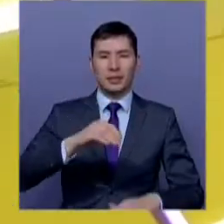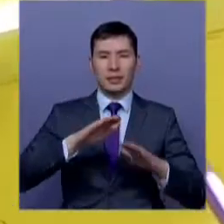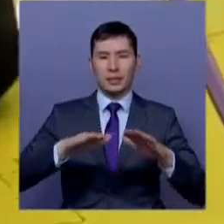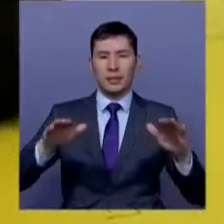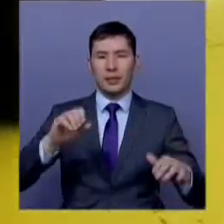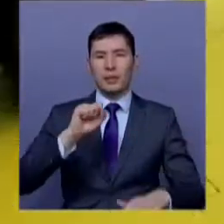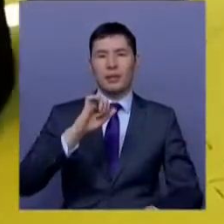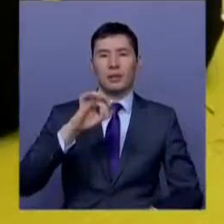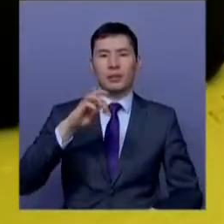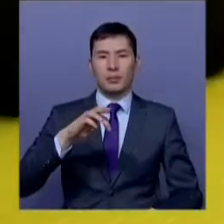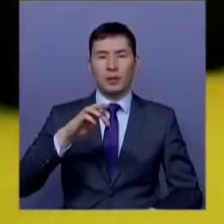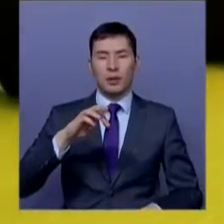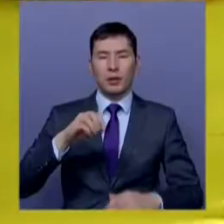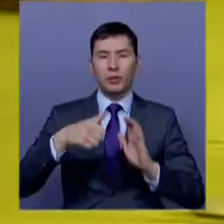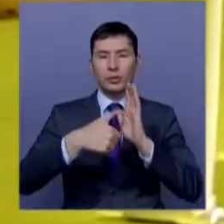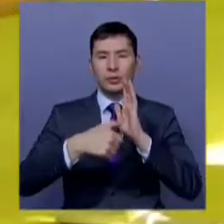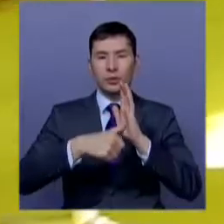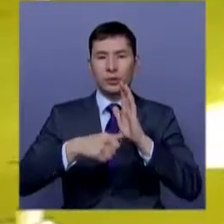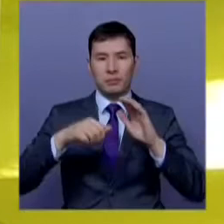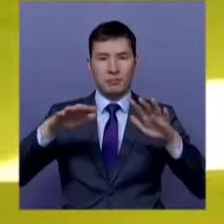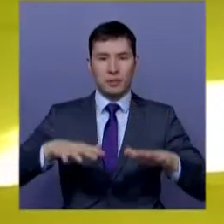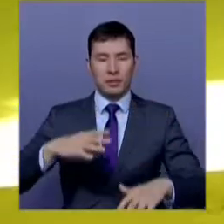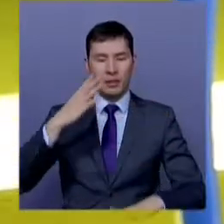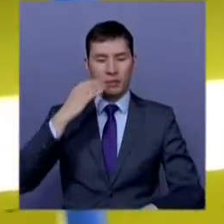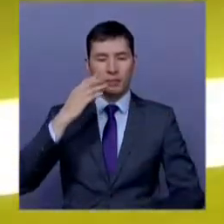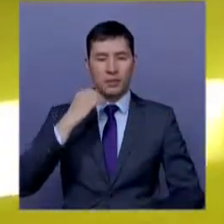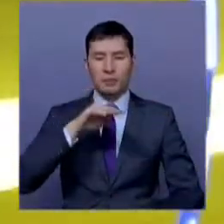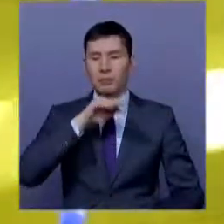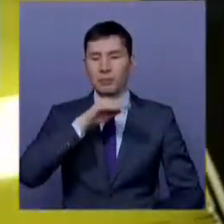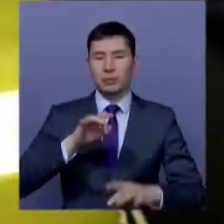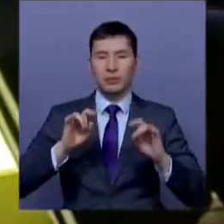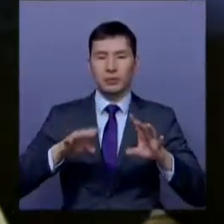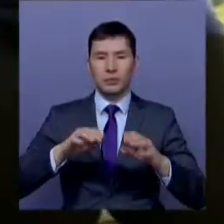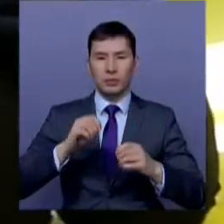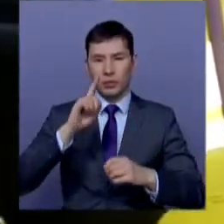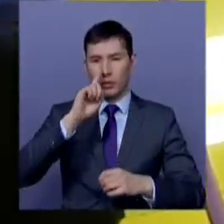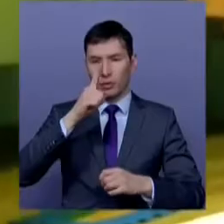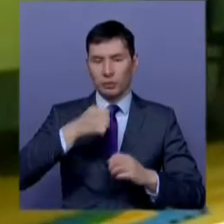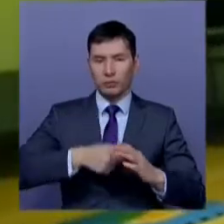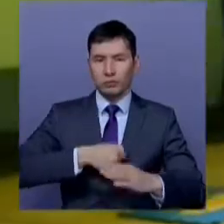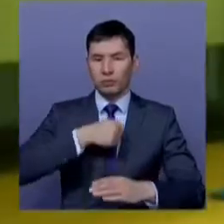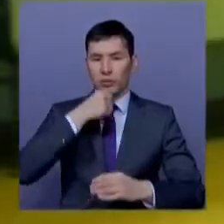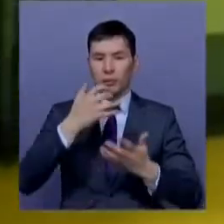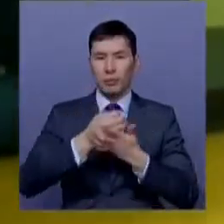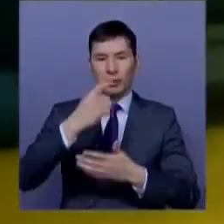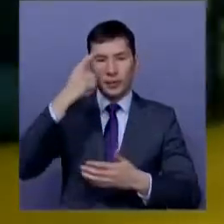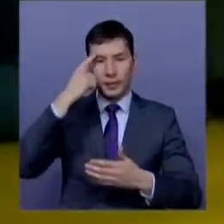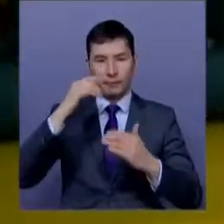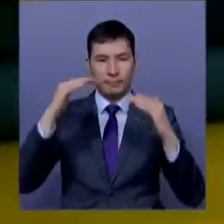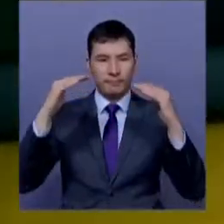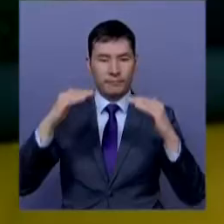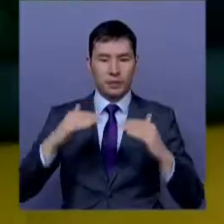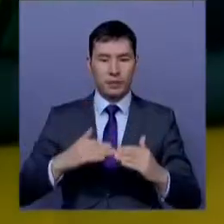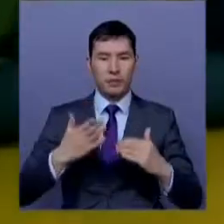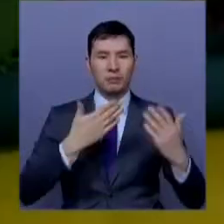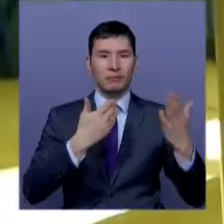600-і Алматыда өздігінен білім алып жүр. Мамандардың сөзінше, есейген сайын олардың зияткерлік дамуы төмендеп, қоршаған орта мен білім